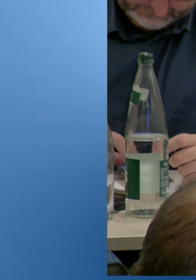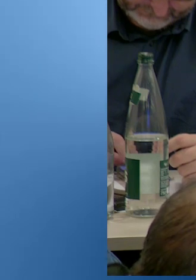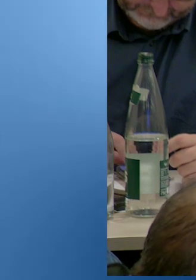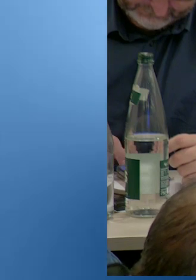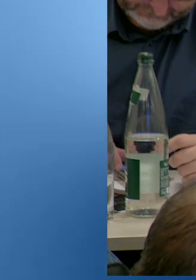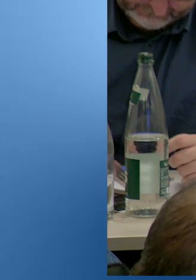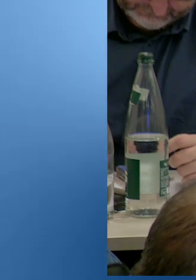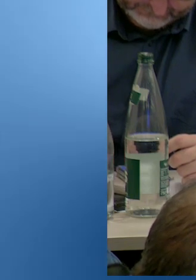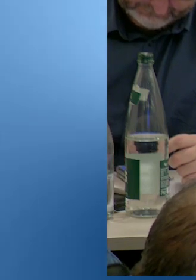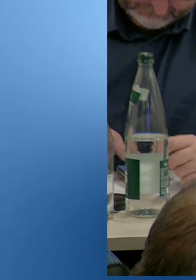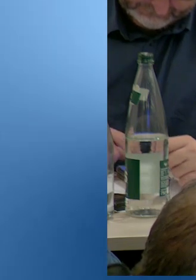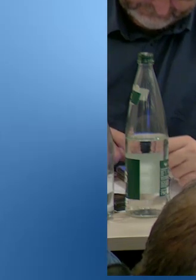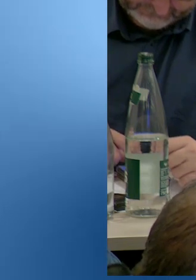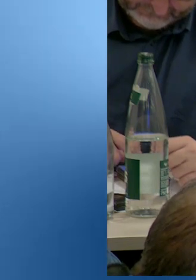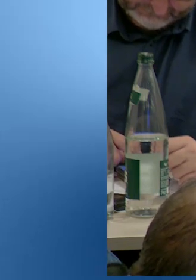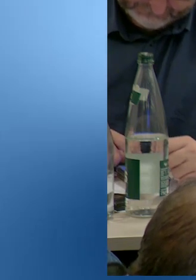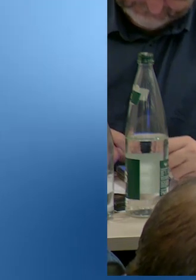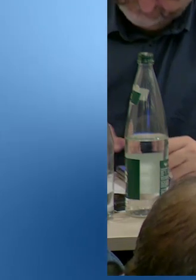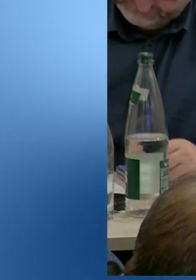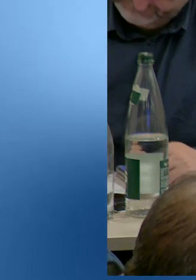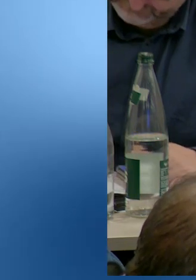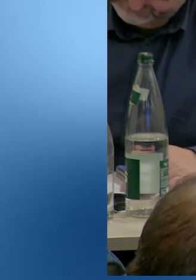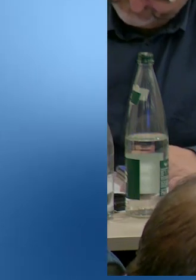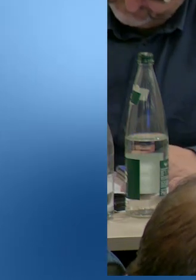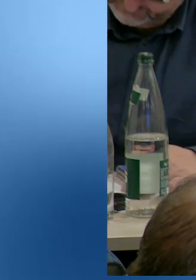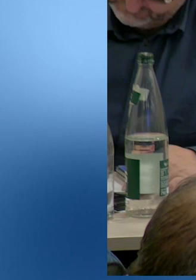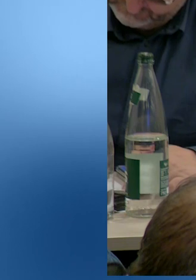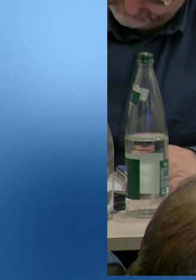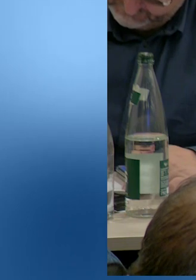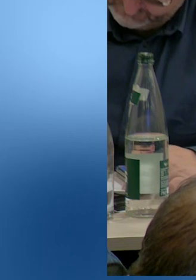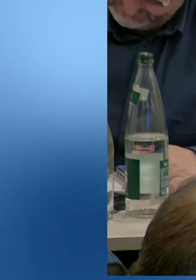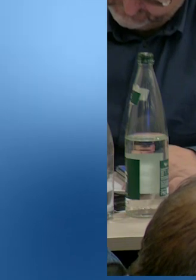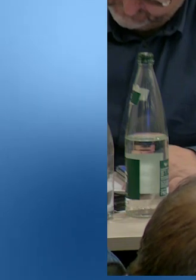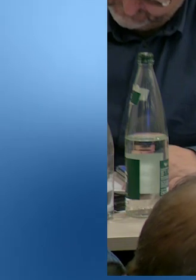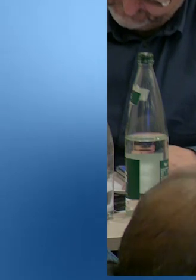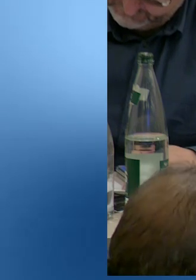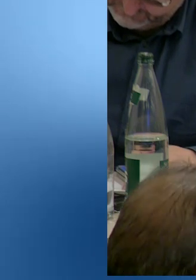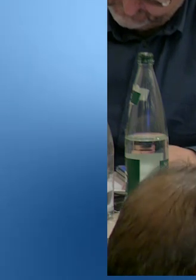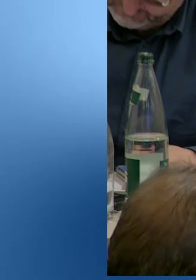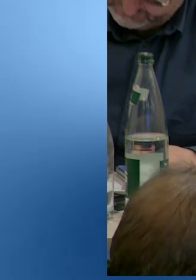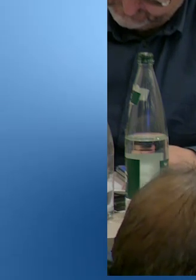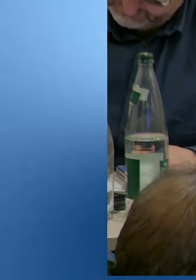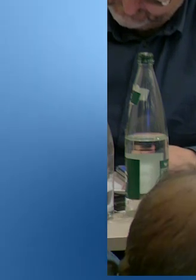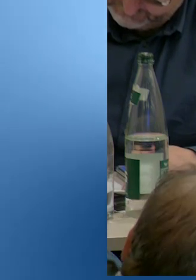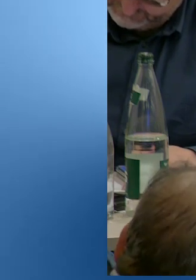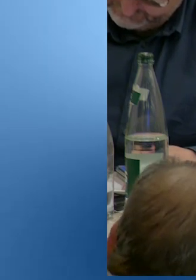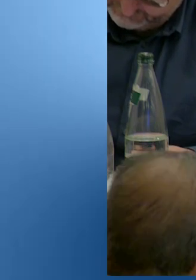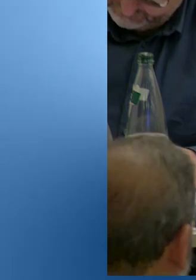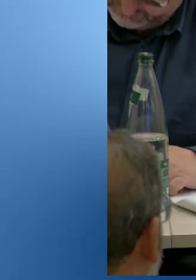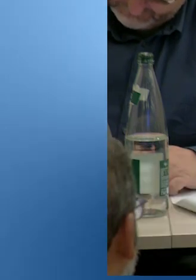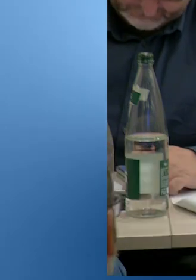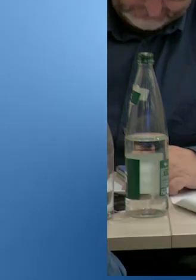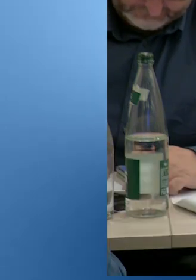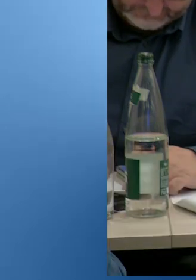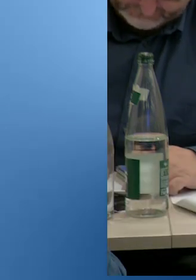ans et il a été soi-disant sécurisé euh puisque digicode et cetera et on connaît l'histoire c'estàdire que ça n'a pas